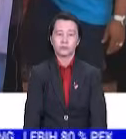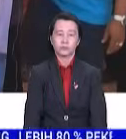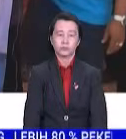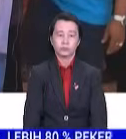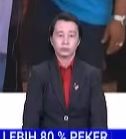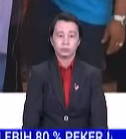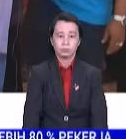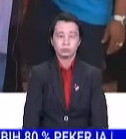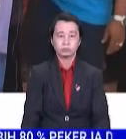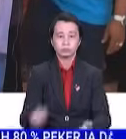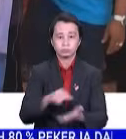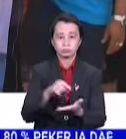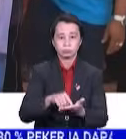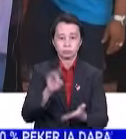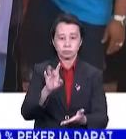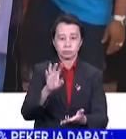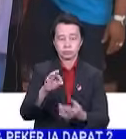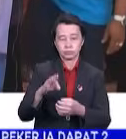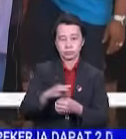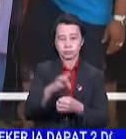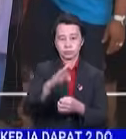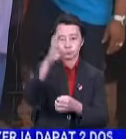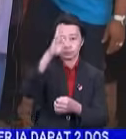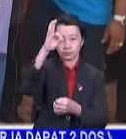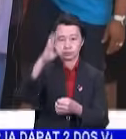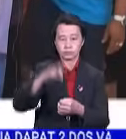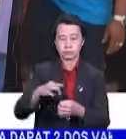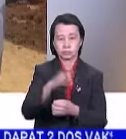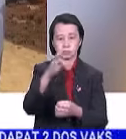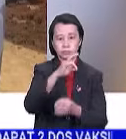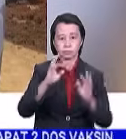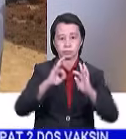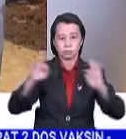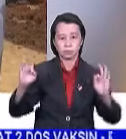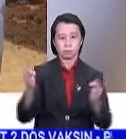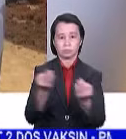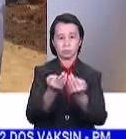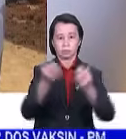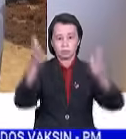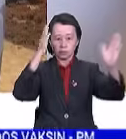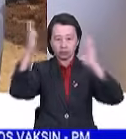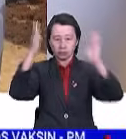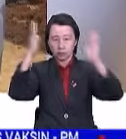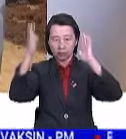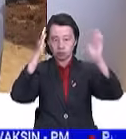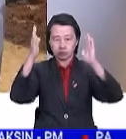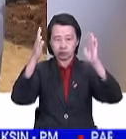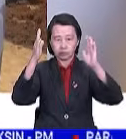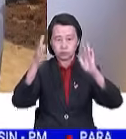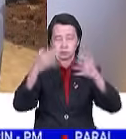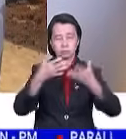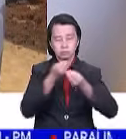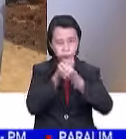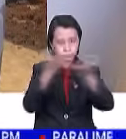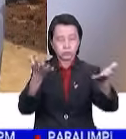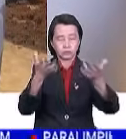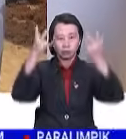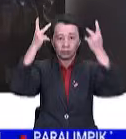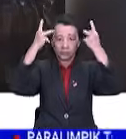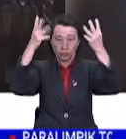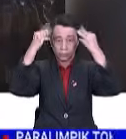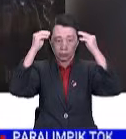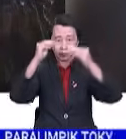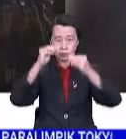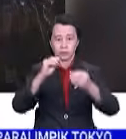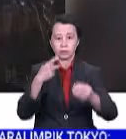ini merupakan satu semangat-semangat raflo amesia yang dia tawarkan oleh Perdana Menteri